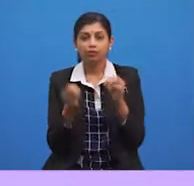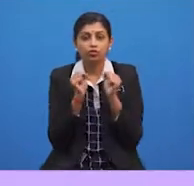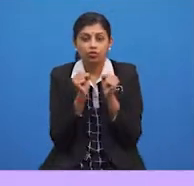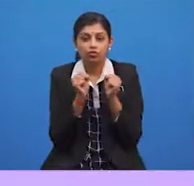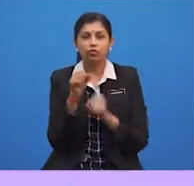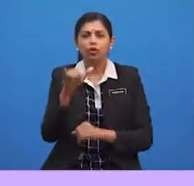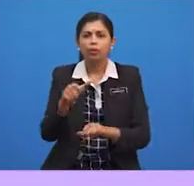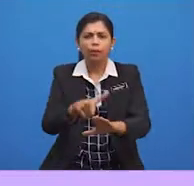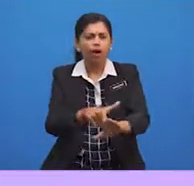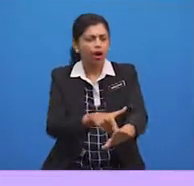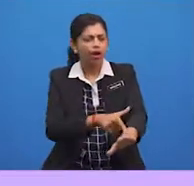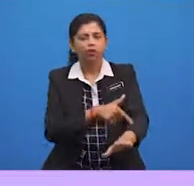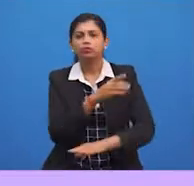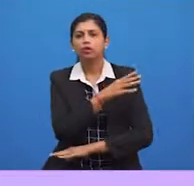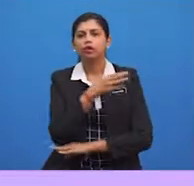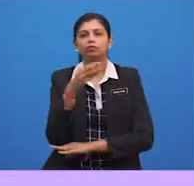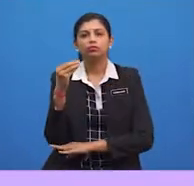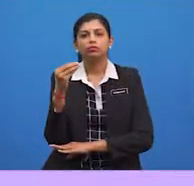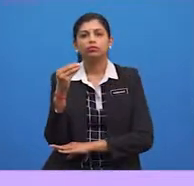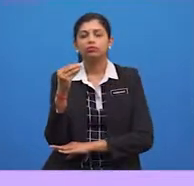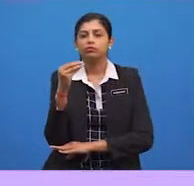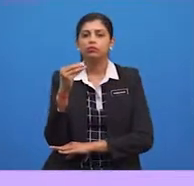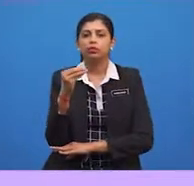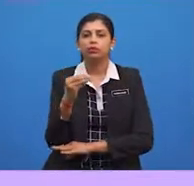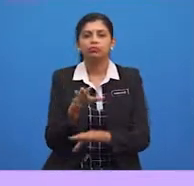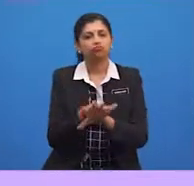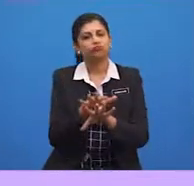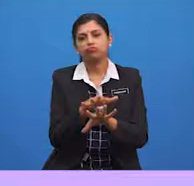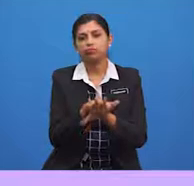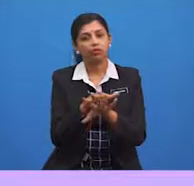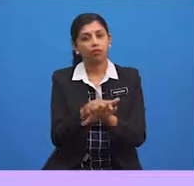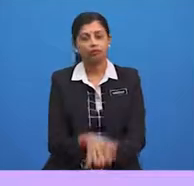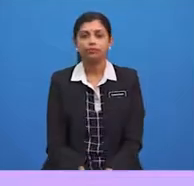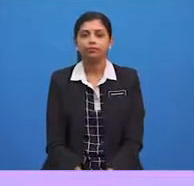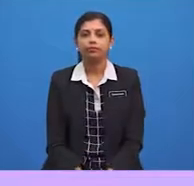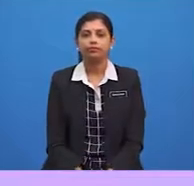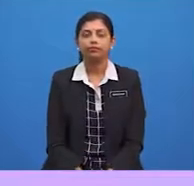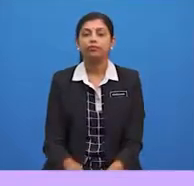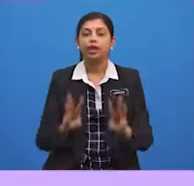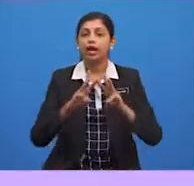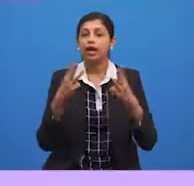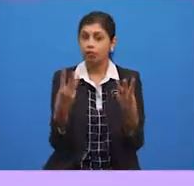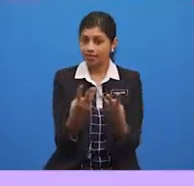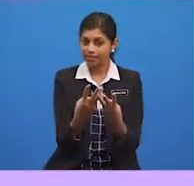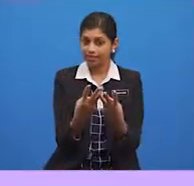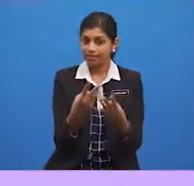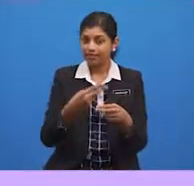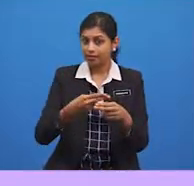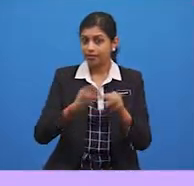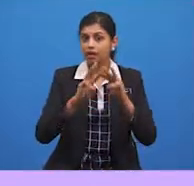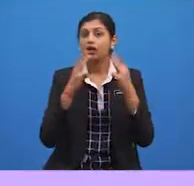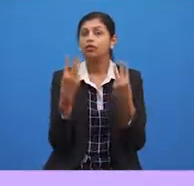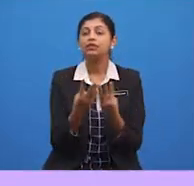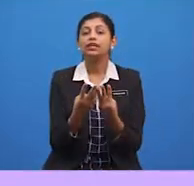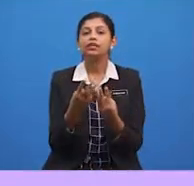yang panjang dan melampau. Antara kawasan yang mengalami iklim tundra